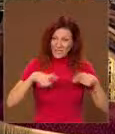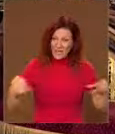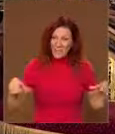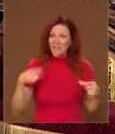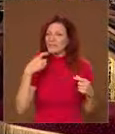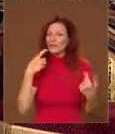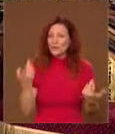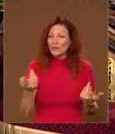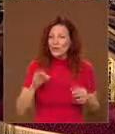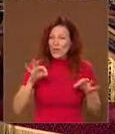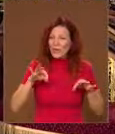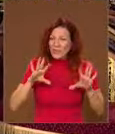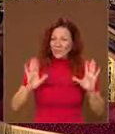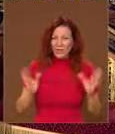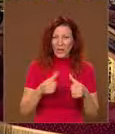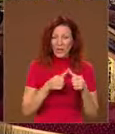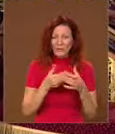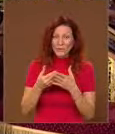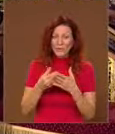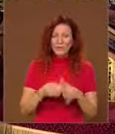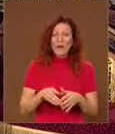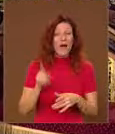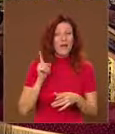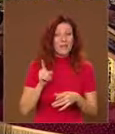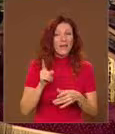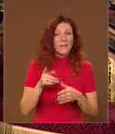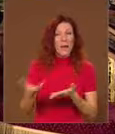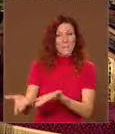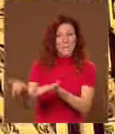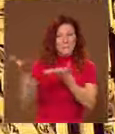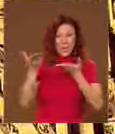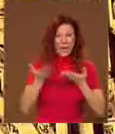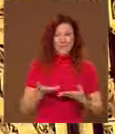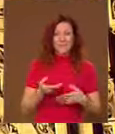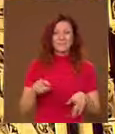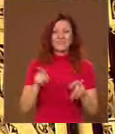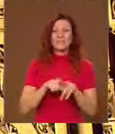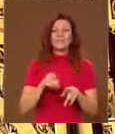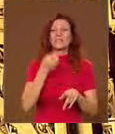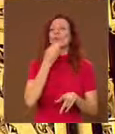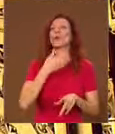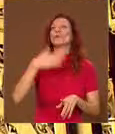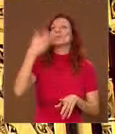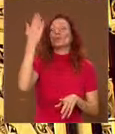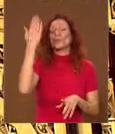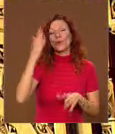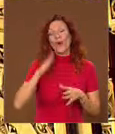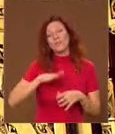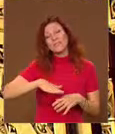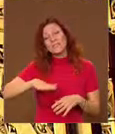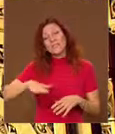всички да присъстват като духовни чеда на Небесния